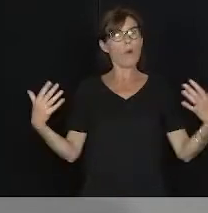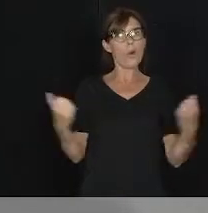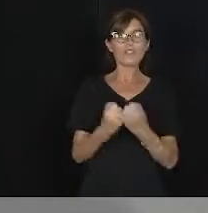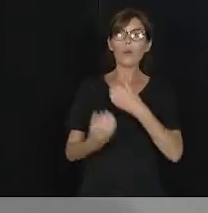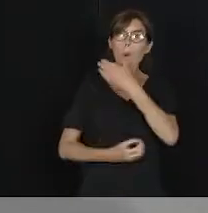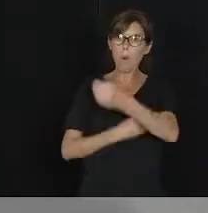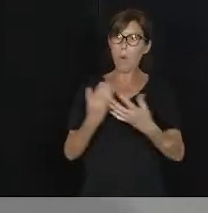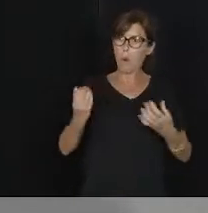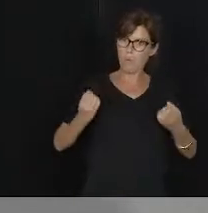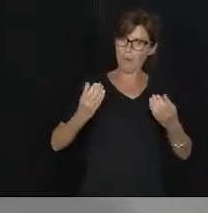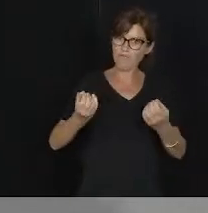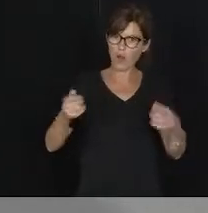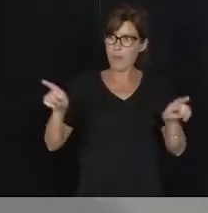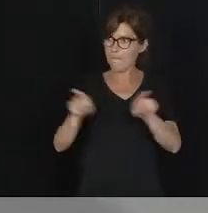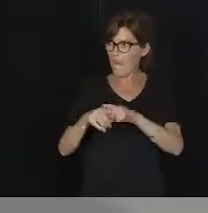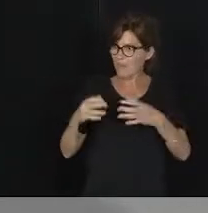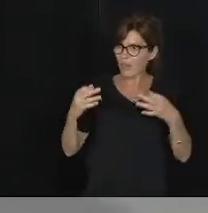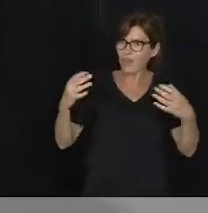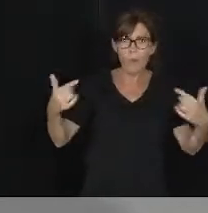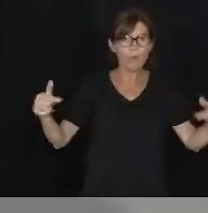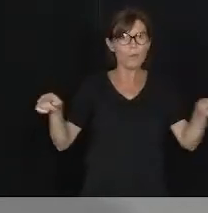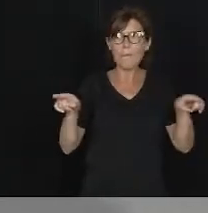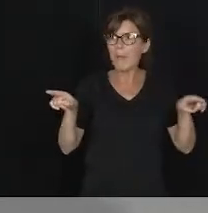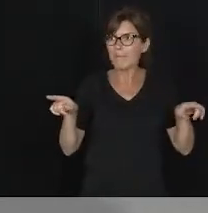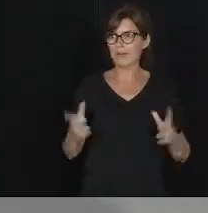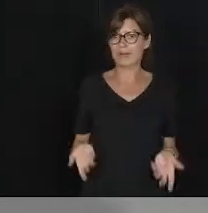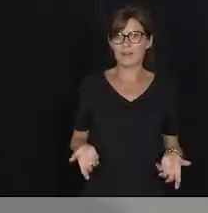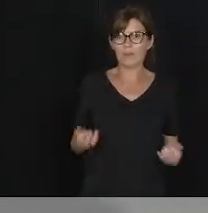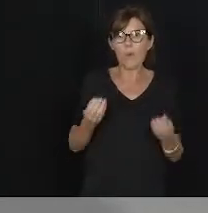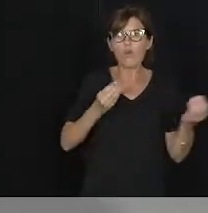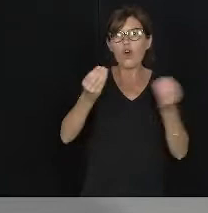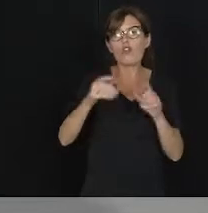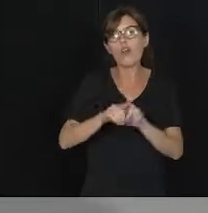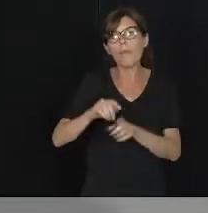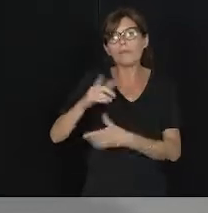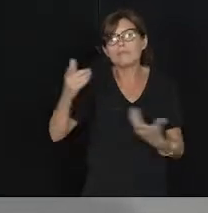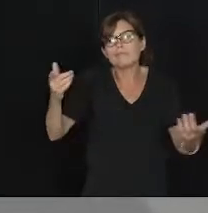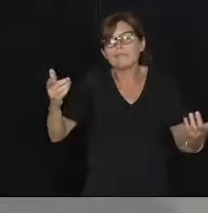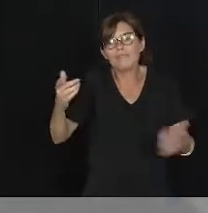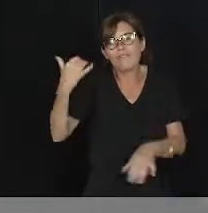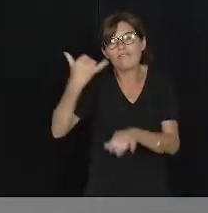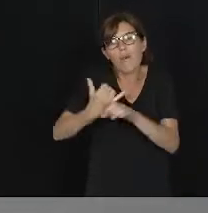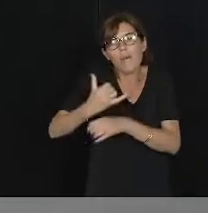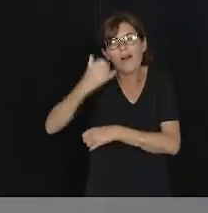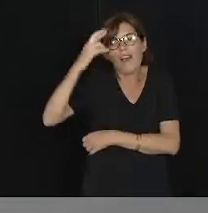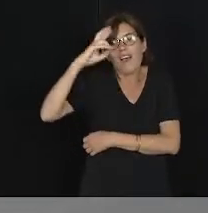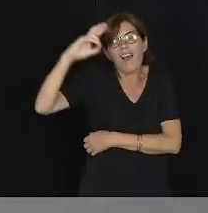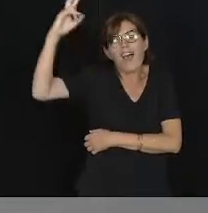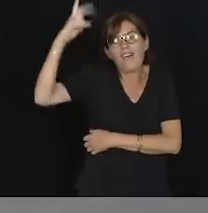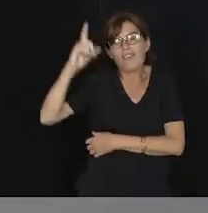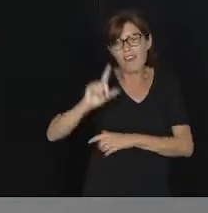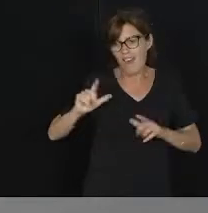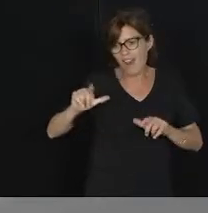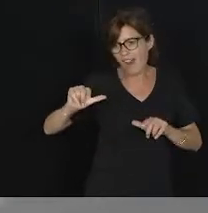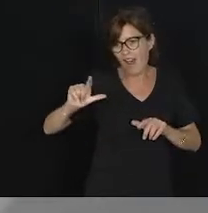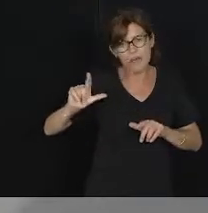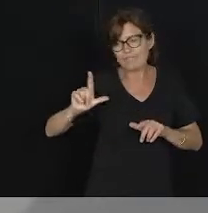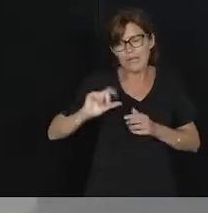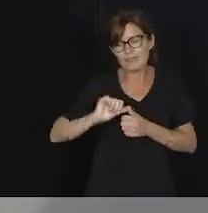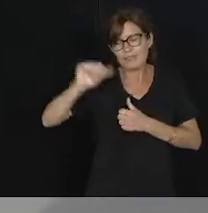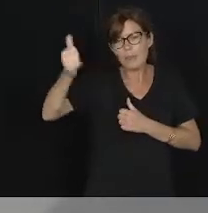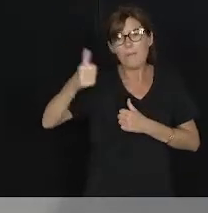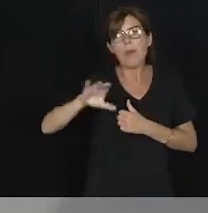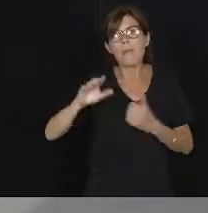la simultanéité pour en fait fabriquer, on le comprend, l'illusion d'une continuité du partage. Alors il peut